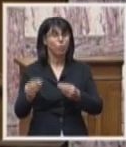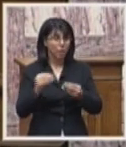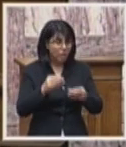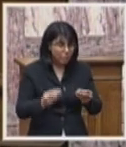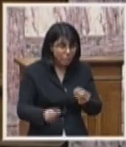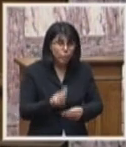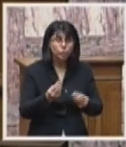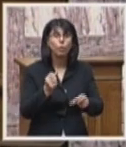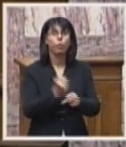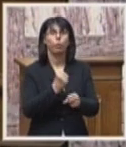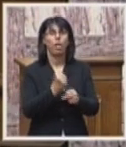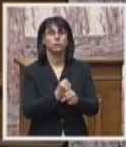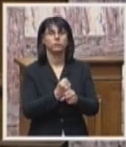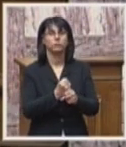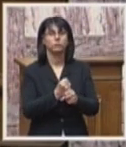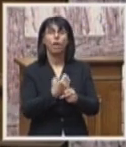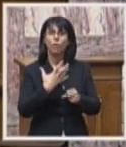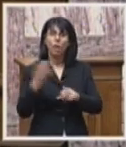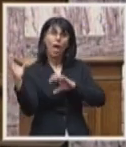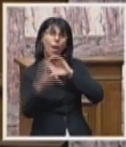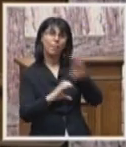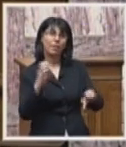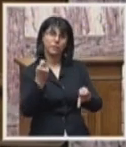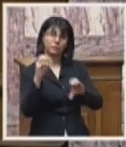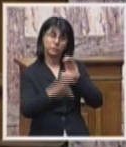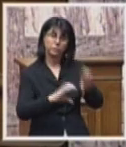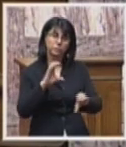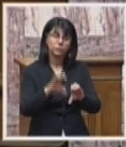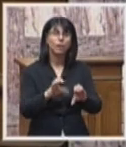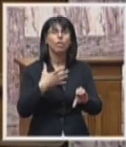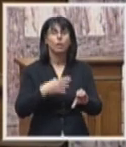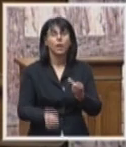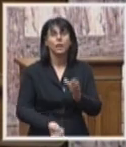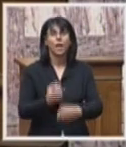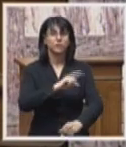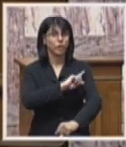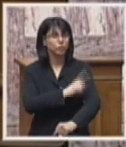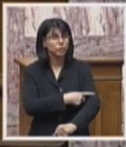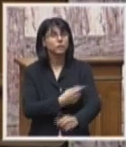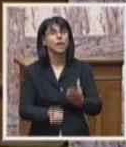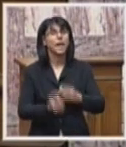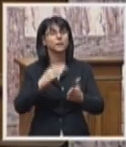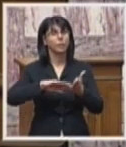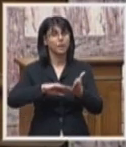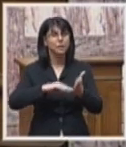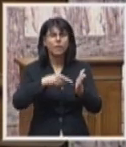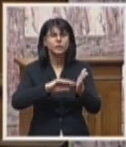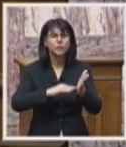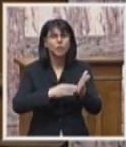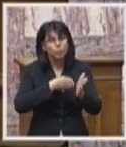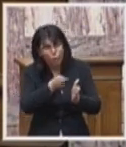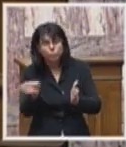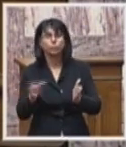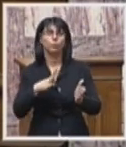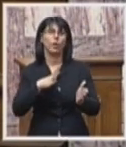νέους. Θέλουμε επενδύσεις. Θέλουμε νέες δυνατότητες και υπηρεσίες καλύτερες για τον πολίτη.